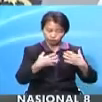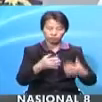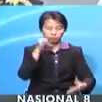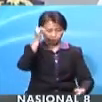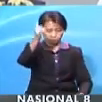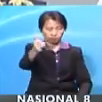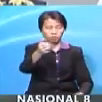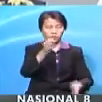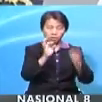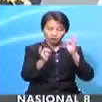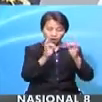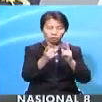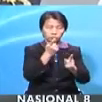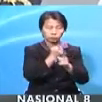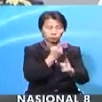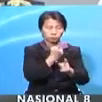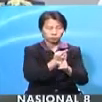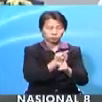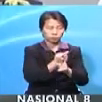kalau betul-betul